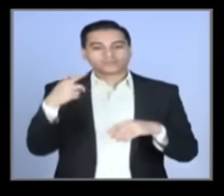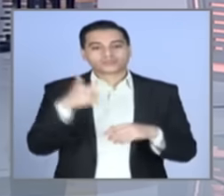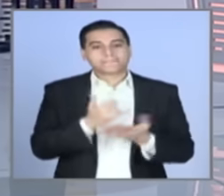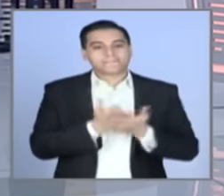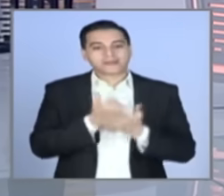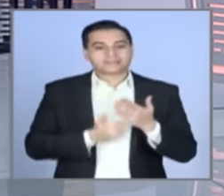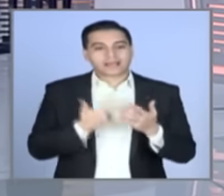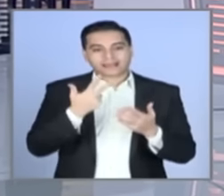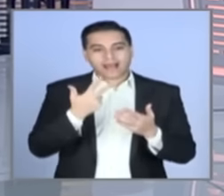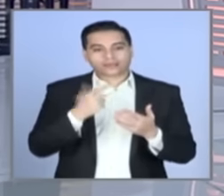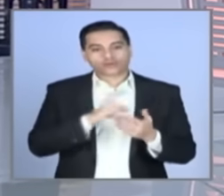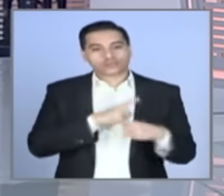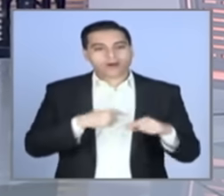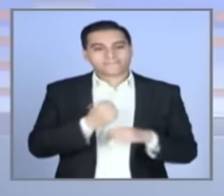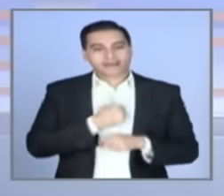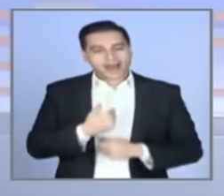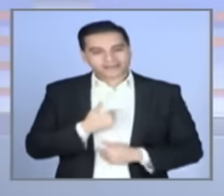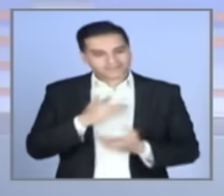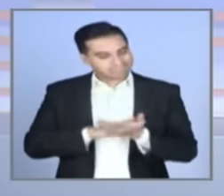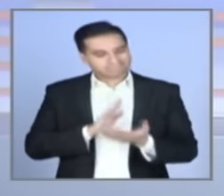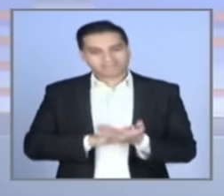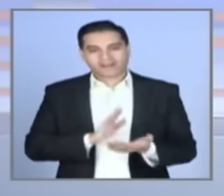مدرسه، 3 عيال من عندي. برافو عليك،